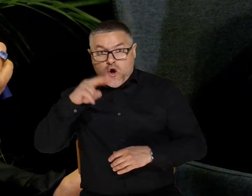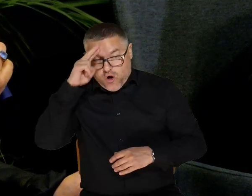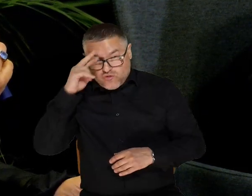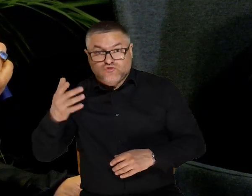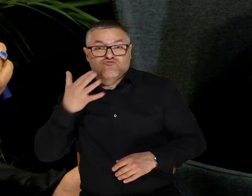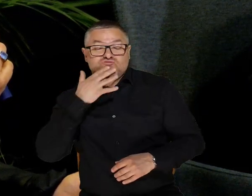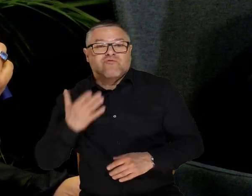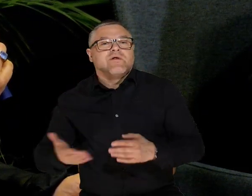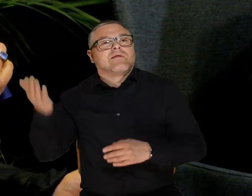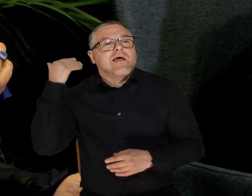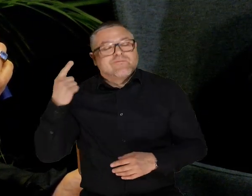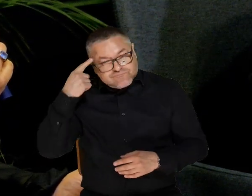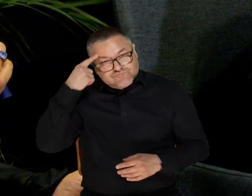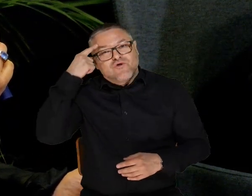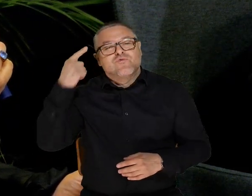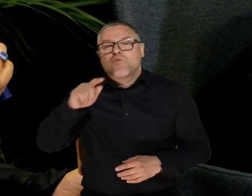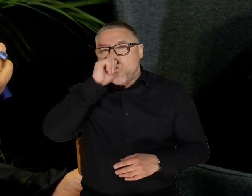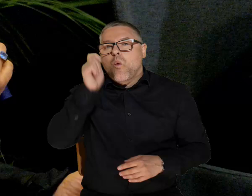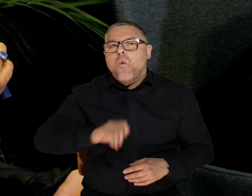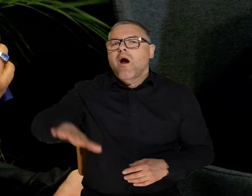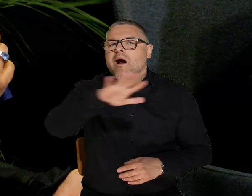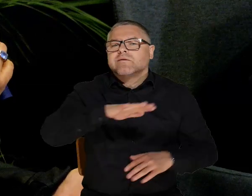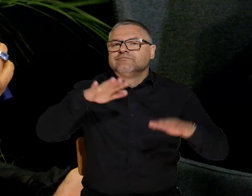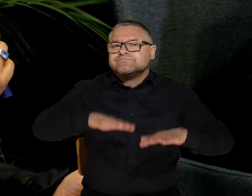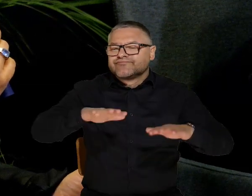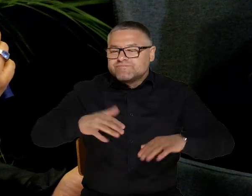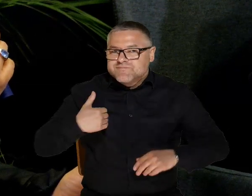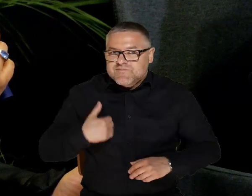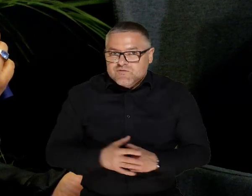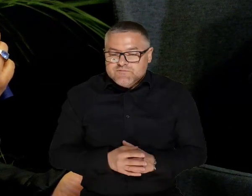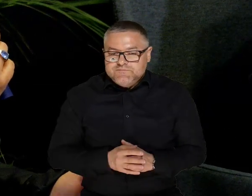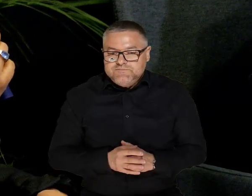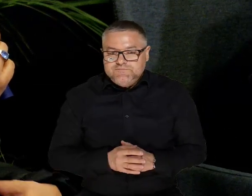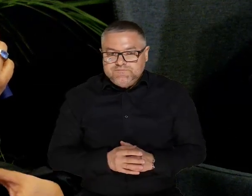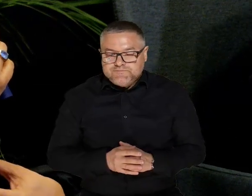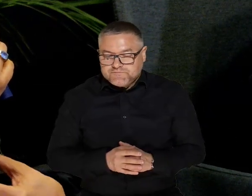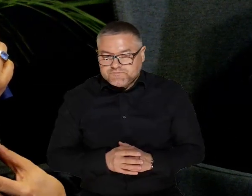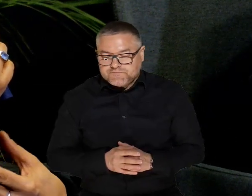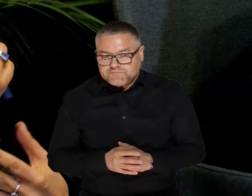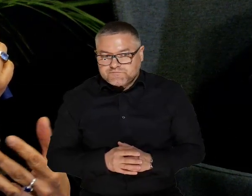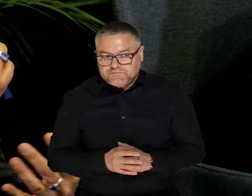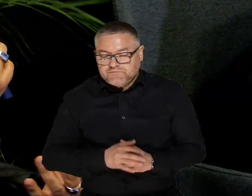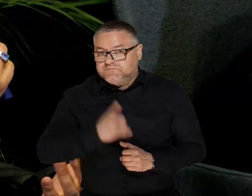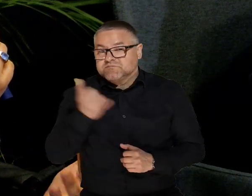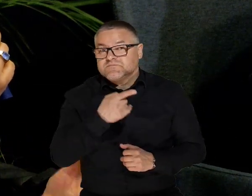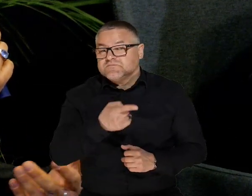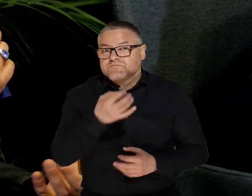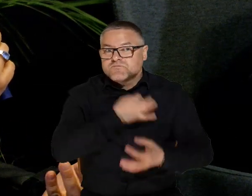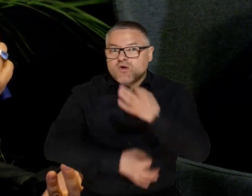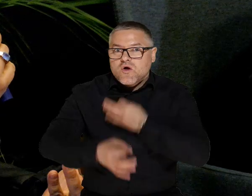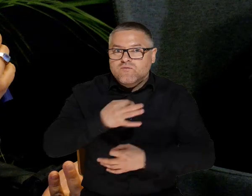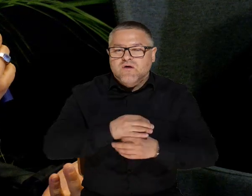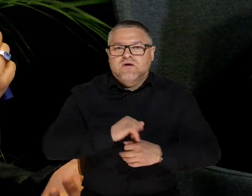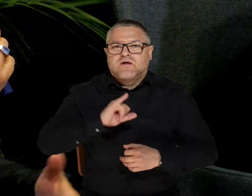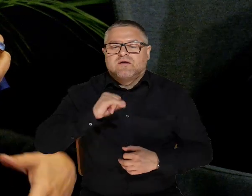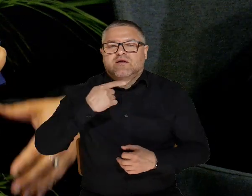wspominał przeszłość właśnie tą ukraińską na Kresach, to zawsze opowiadał o jakiejś